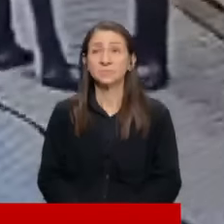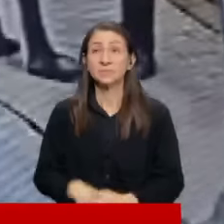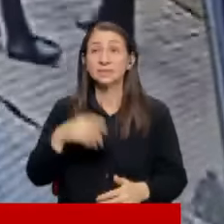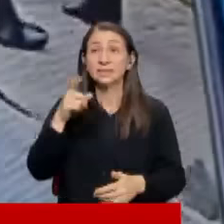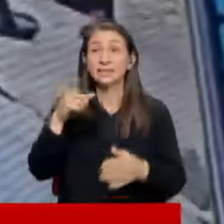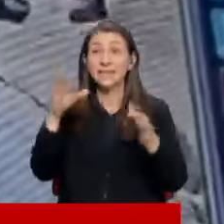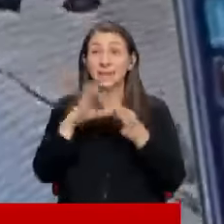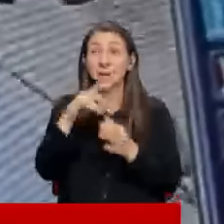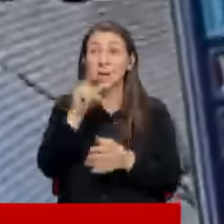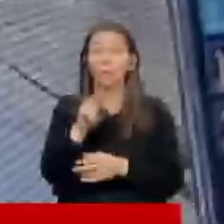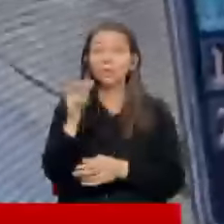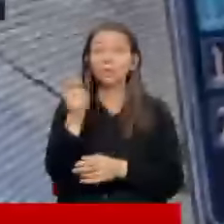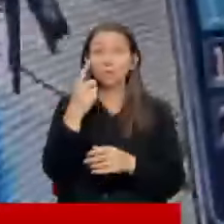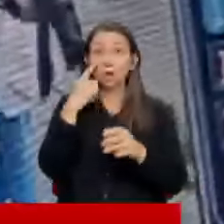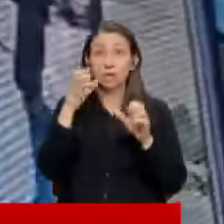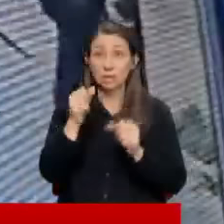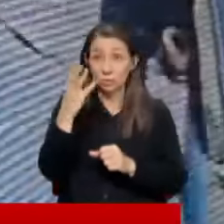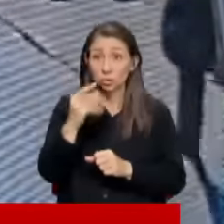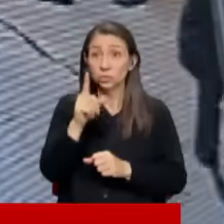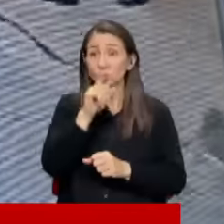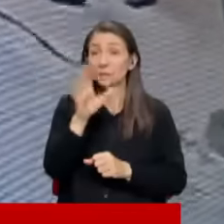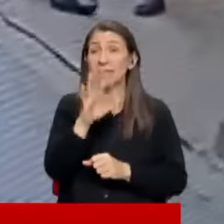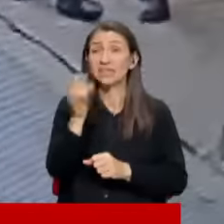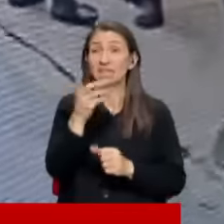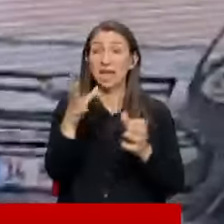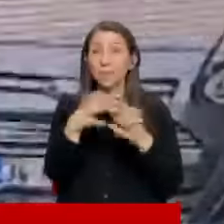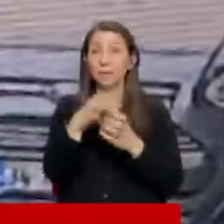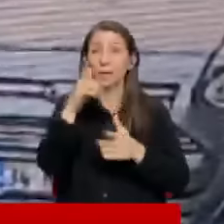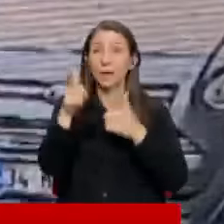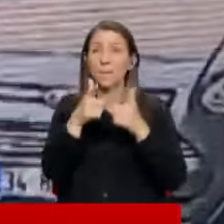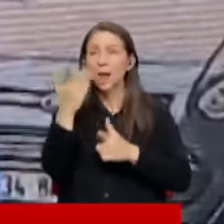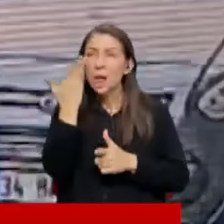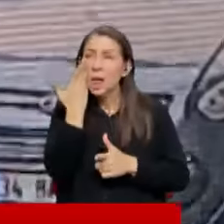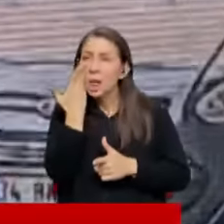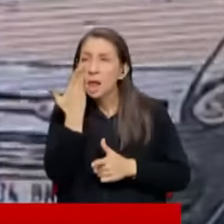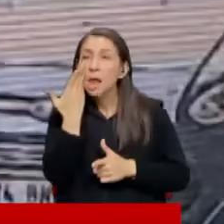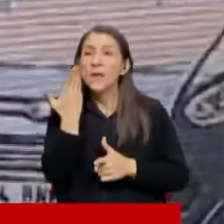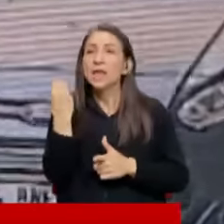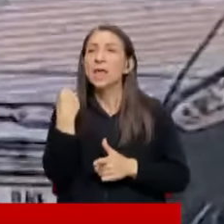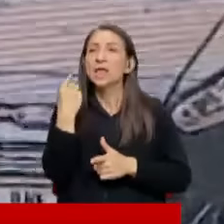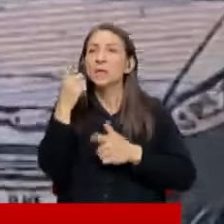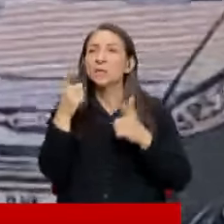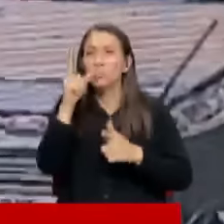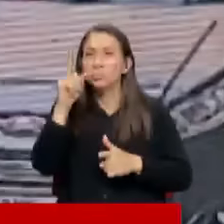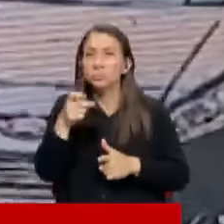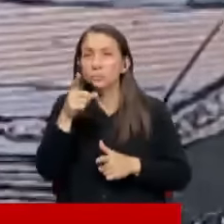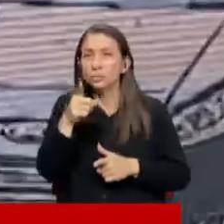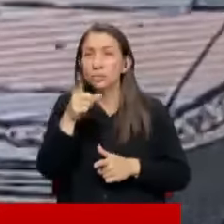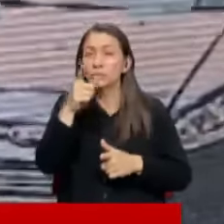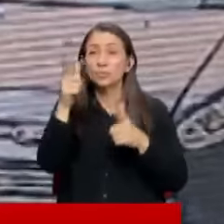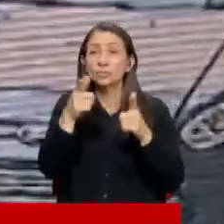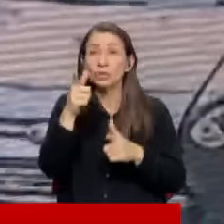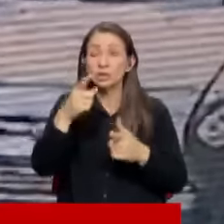Saldırıya dair 17 kişi gözaltına alınırken 150 kişilik ekip kamera görüntülerini inceledi ve yeni görüntüler ortaya çıktı. Görüntülerde çevredekiler